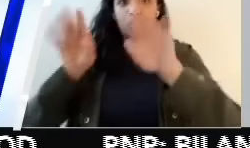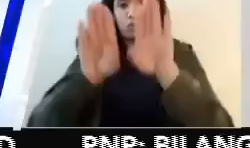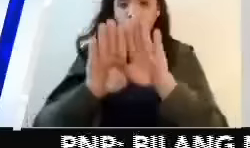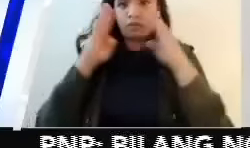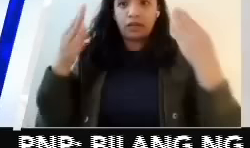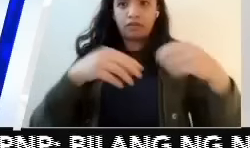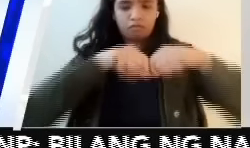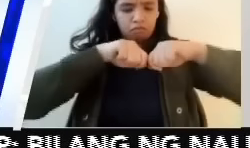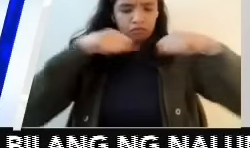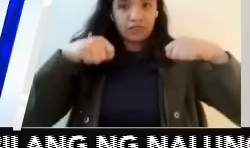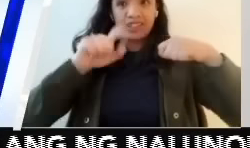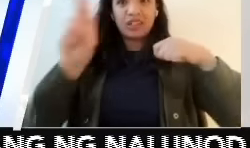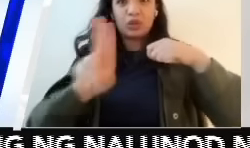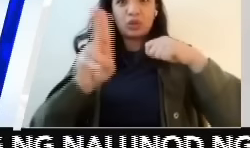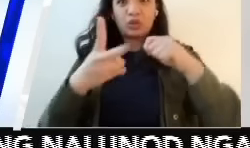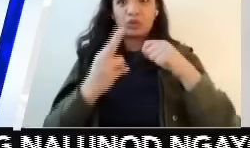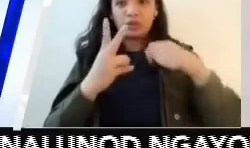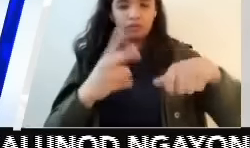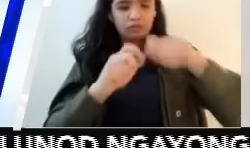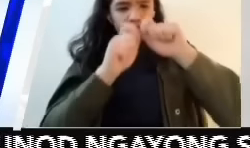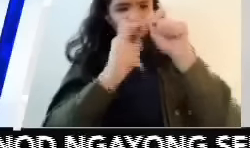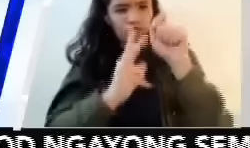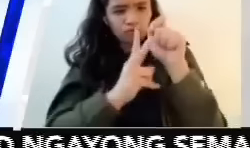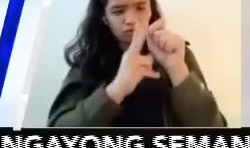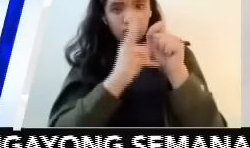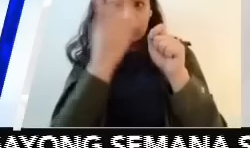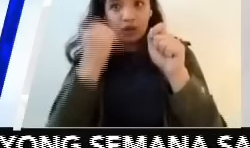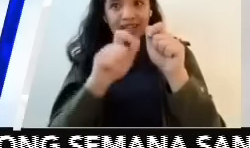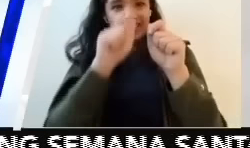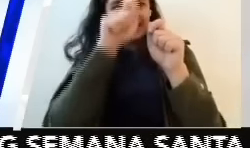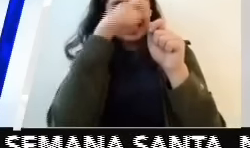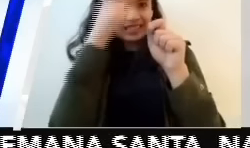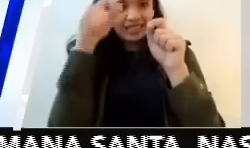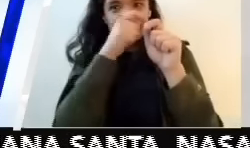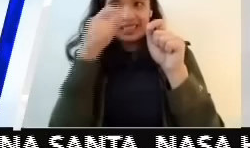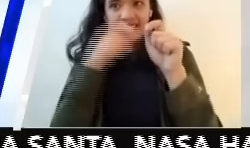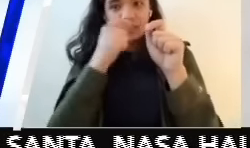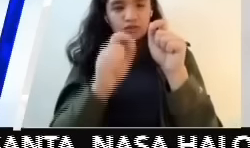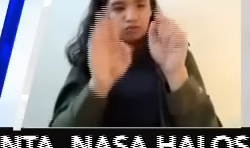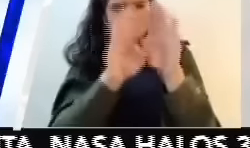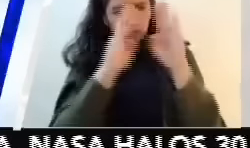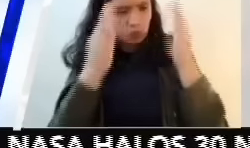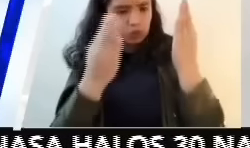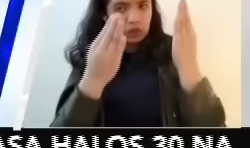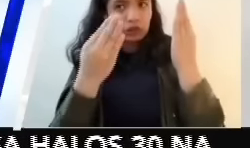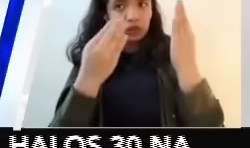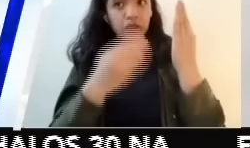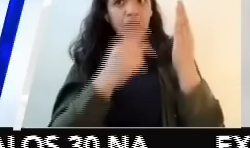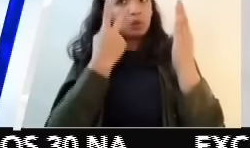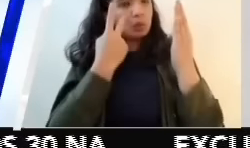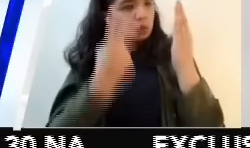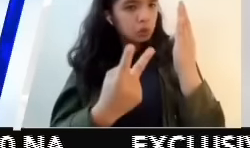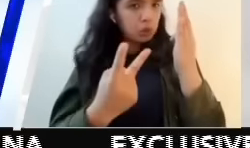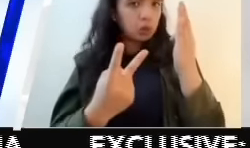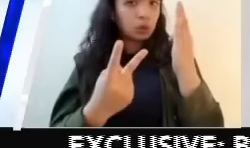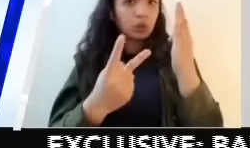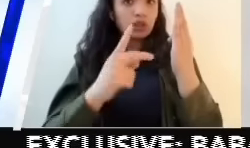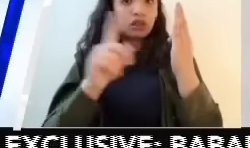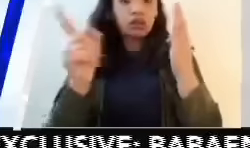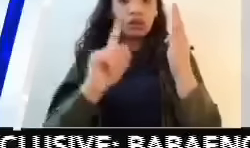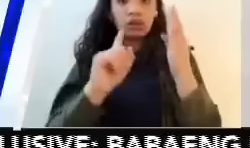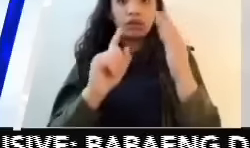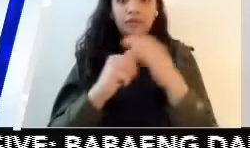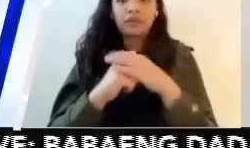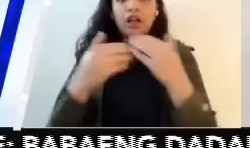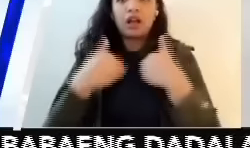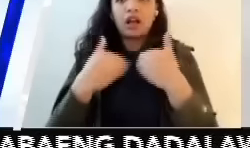gunting. Inopen ko po kasi nakatahi po siya. Tapos nung pag-open ko po, pag silip ko pong ganun, ano po, mayroon siyang white crystalline.